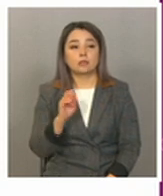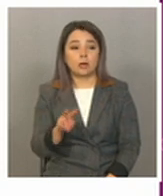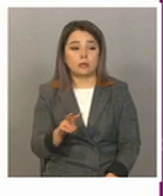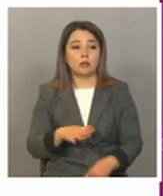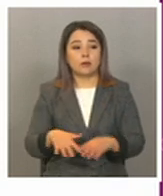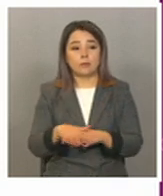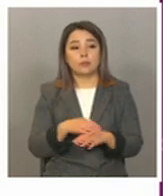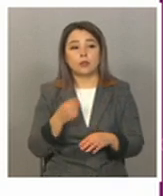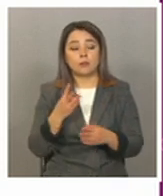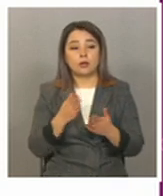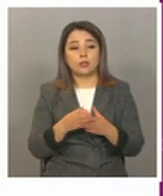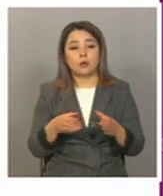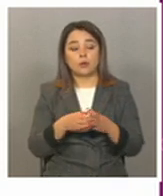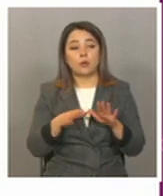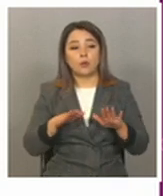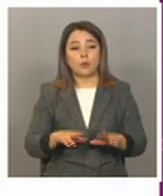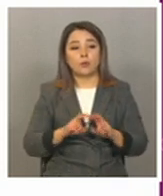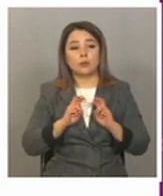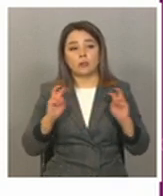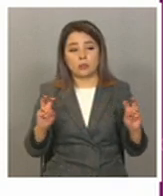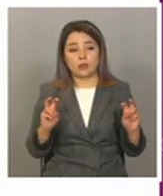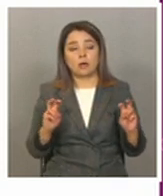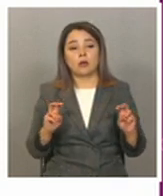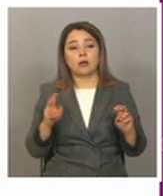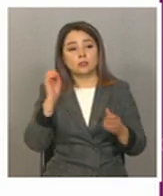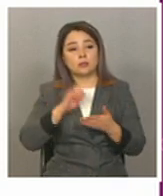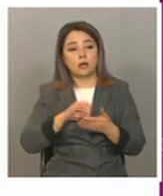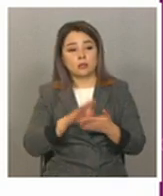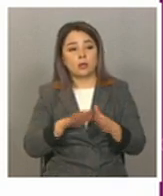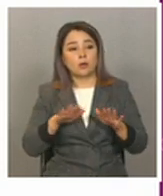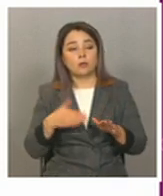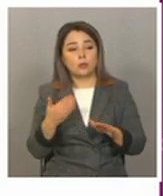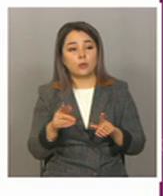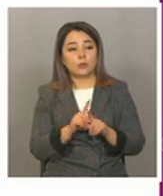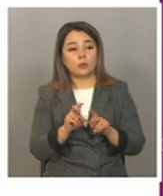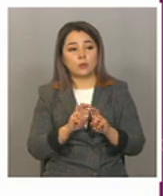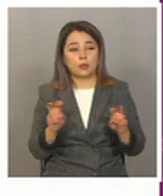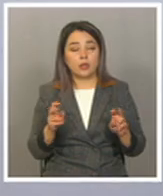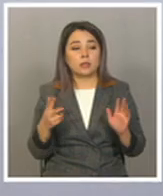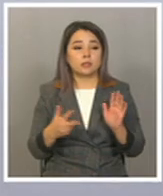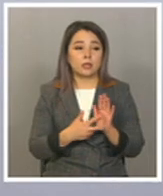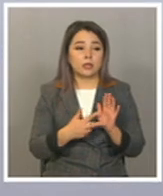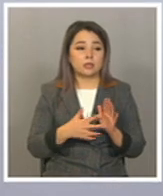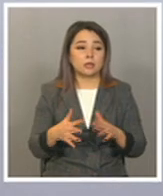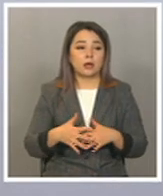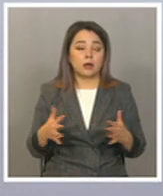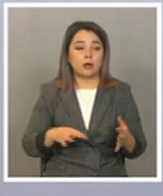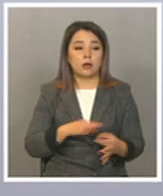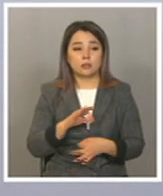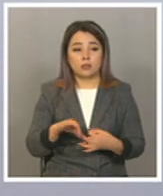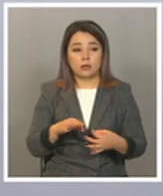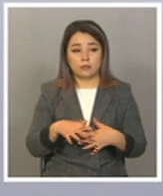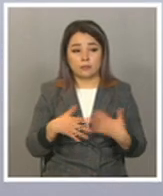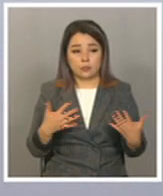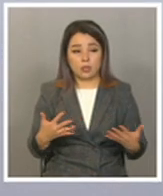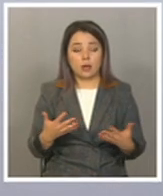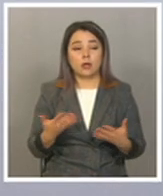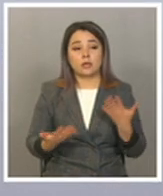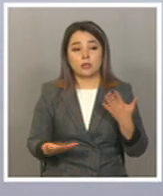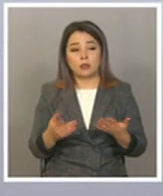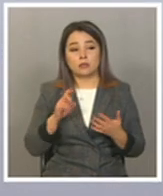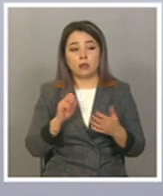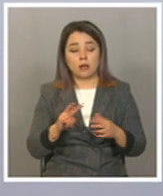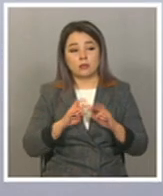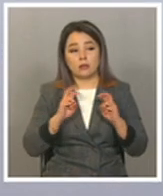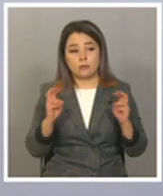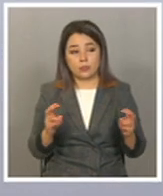бір қатардағы орындар саны ондағы қатарлар санынан 8-ге артық. Егер залдағы барлық